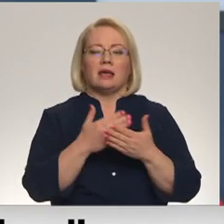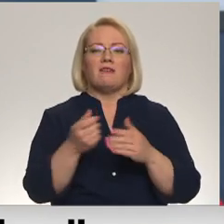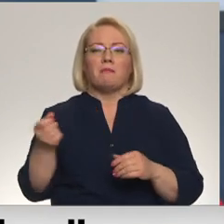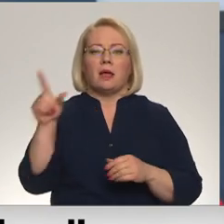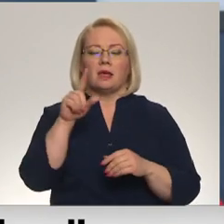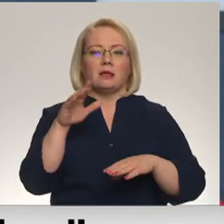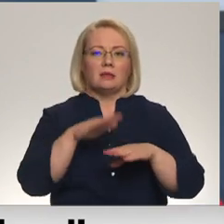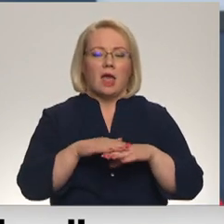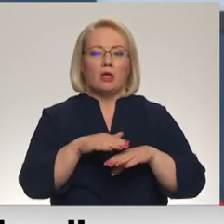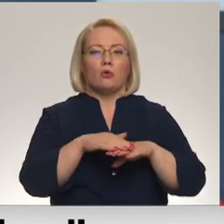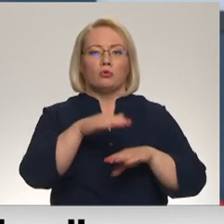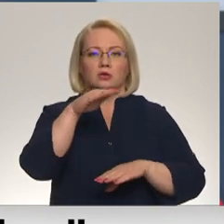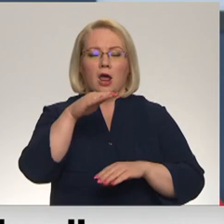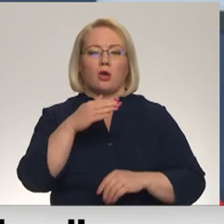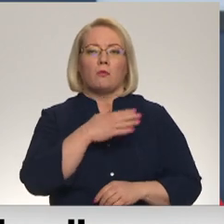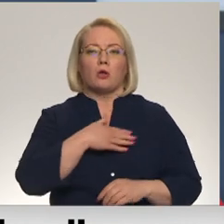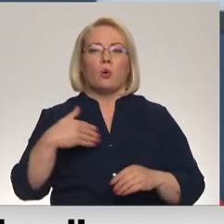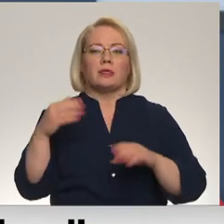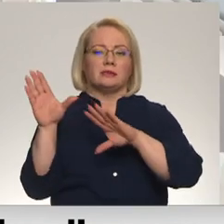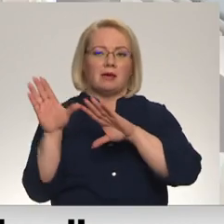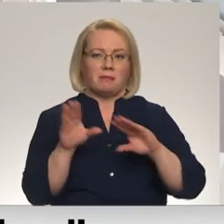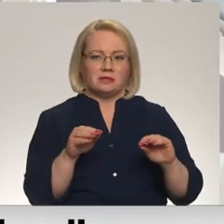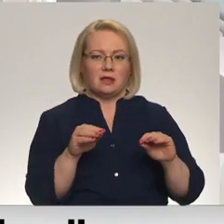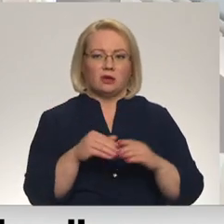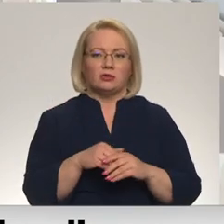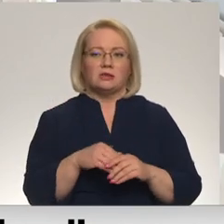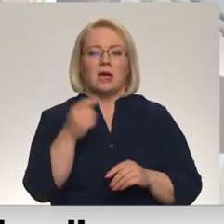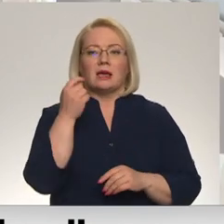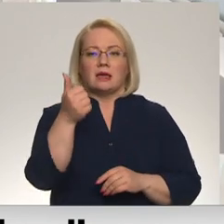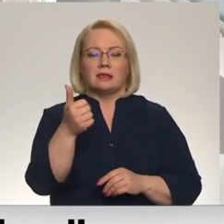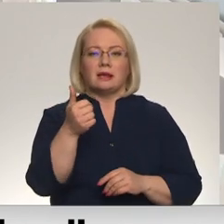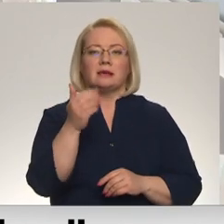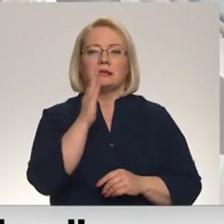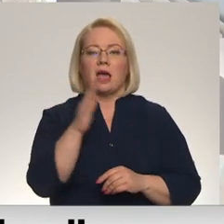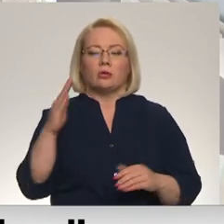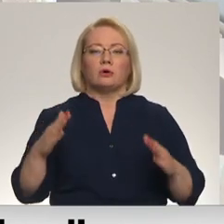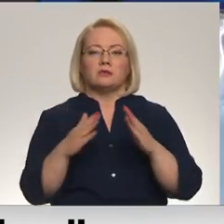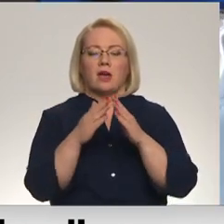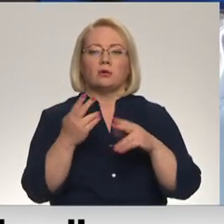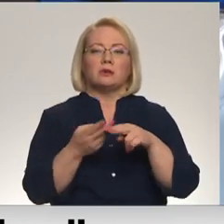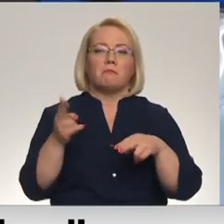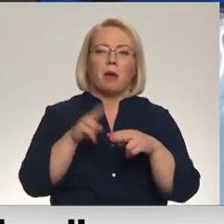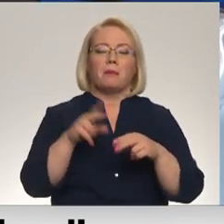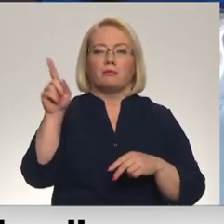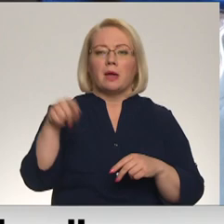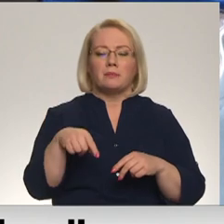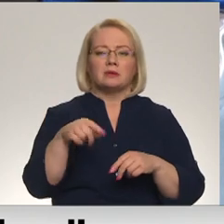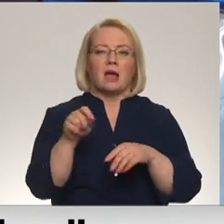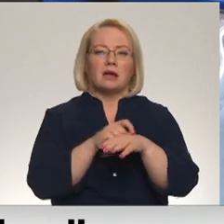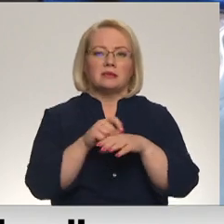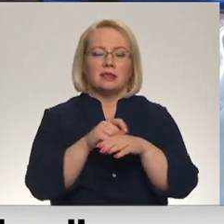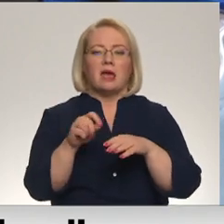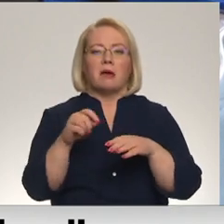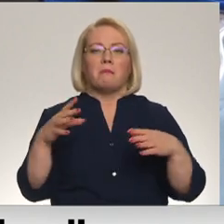palielināšanās dēļ, uzkrājumi ir diezgan samazinājušies. Gandrīz katros svētkos ir papildu pieprasījums pēc asinīm. Brīvo dienu